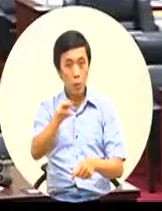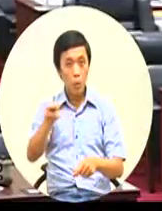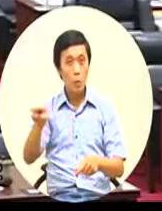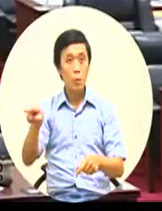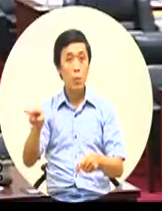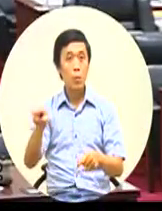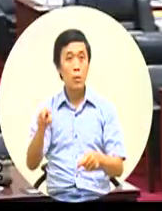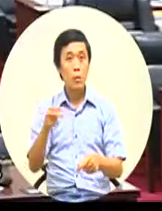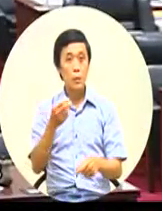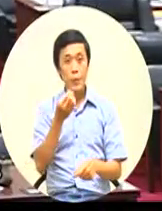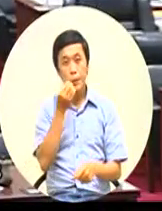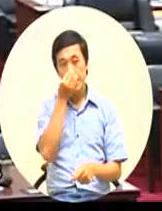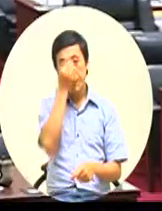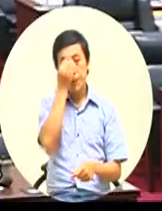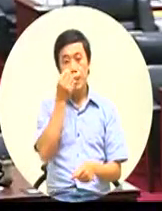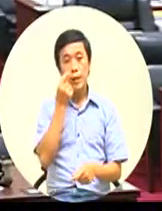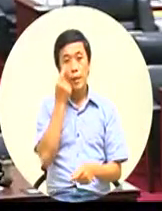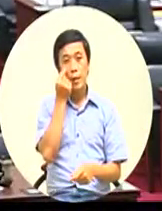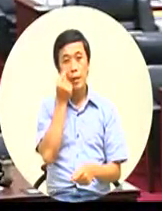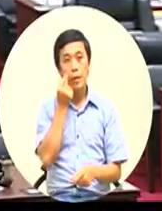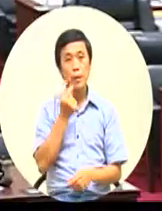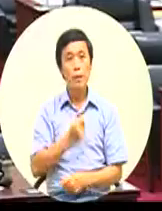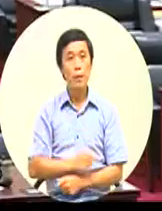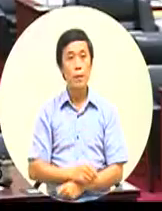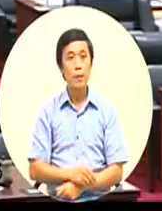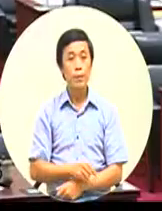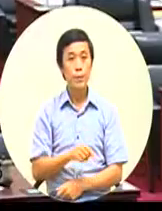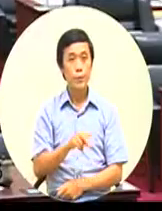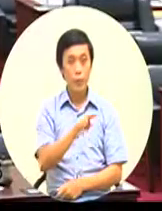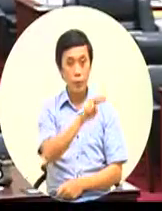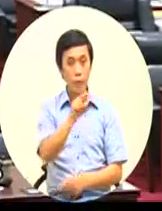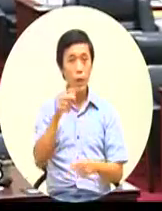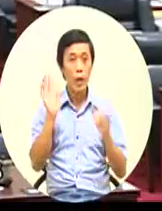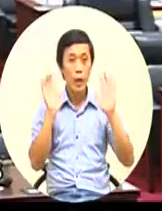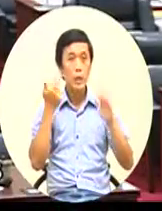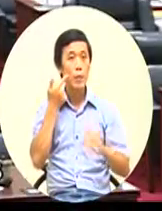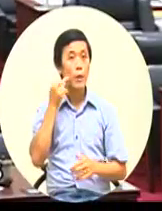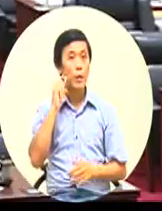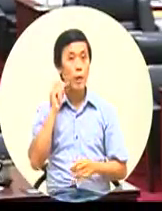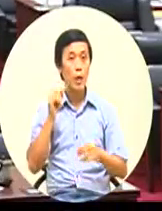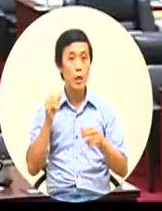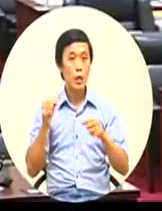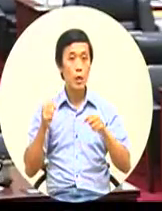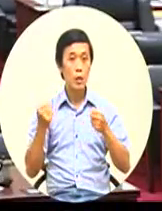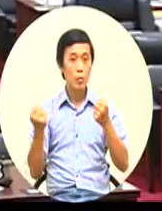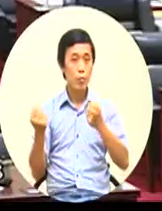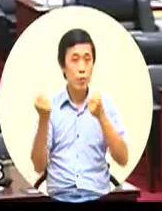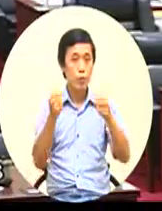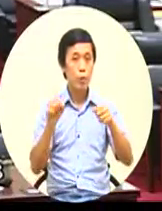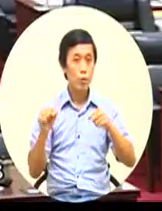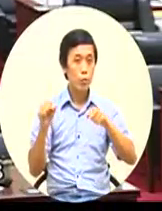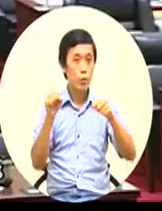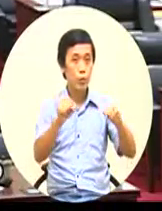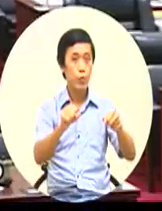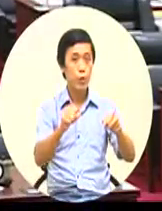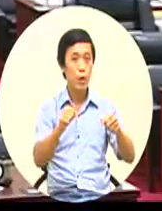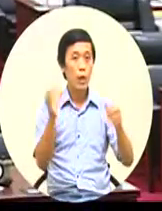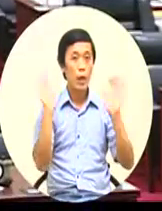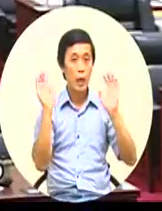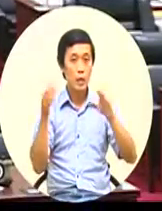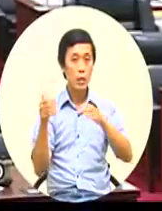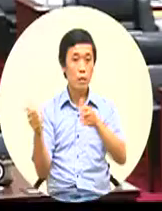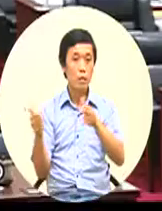的让人心疼。然后看到家长们去接送小孩的时候，看到他们的伞都被吹翻